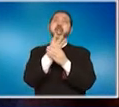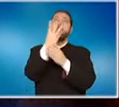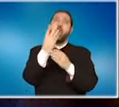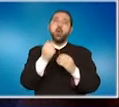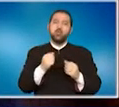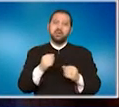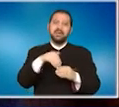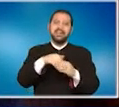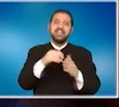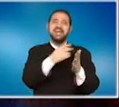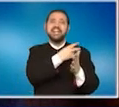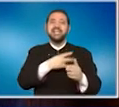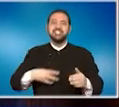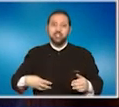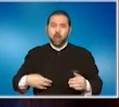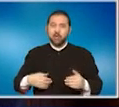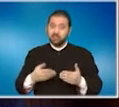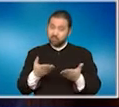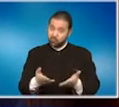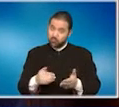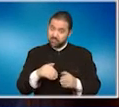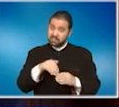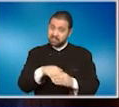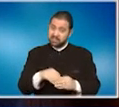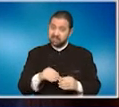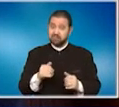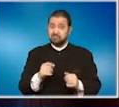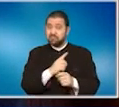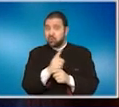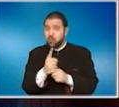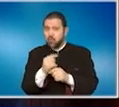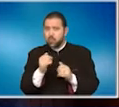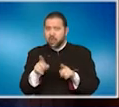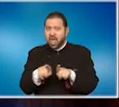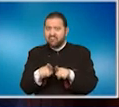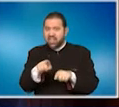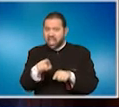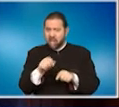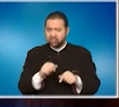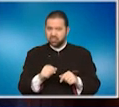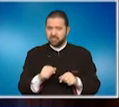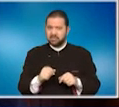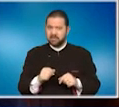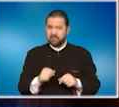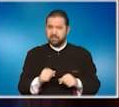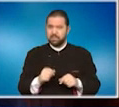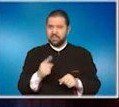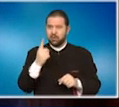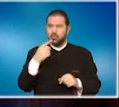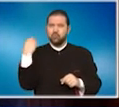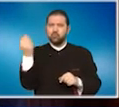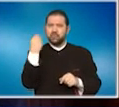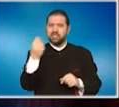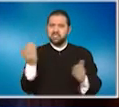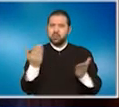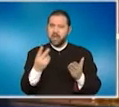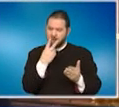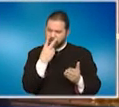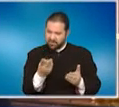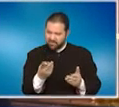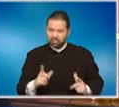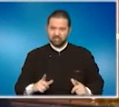Da, pus în situații din acestea, un om care are imaginea întregului, a unui Dumnezeu care privește